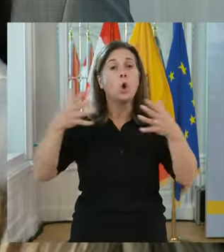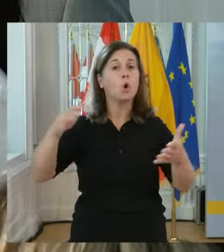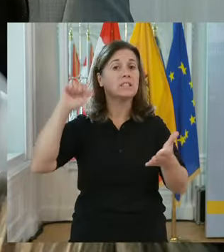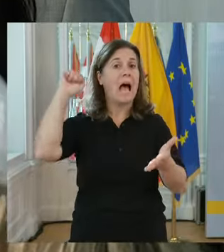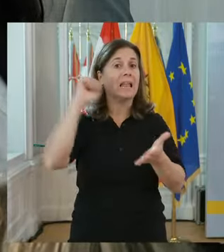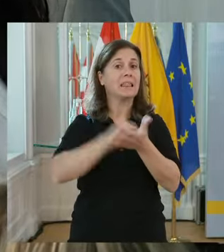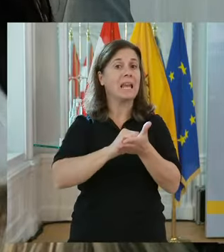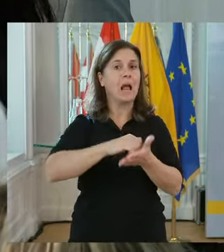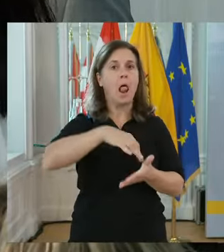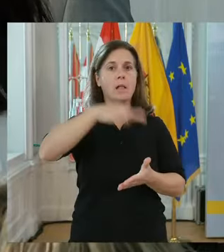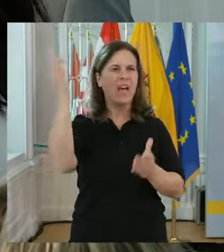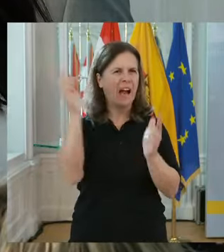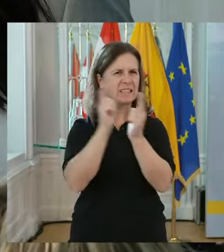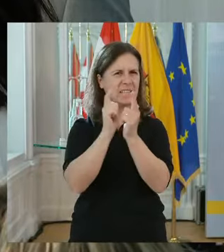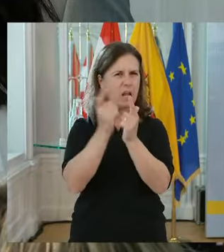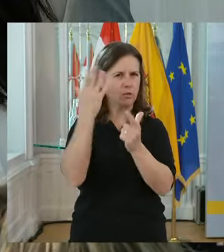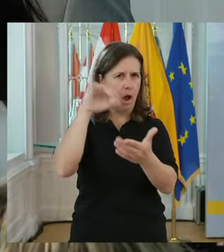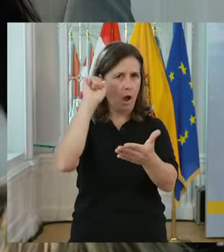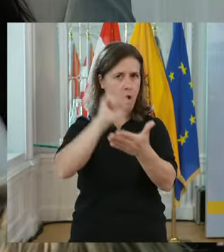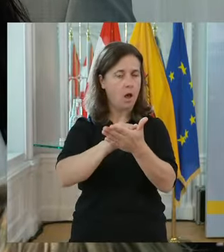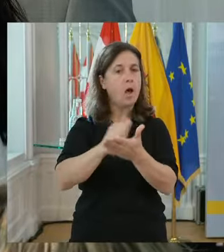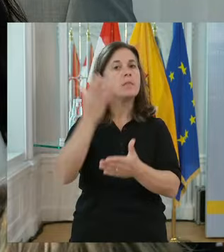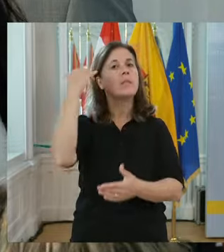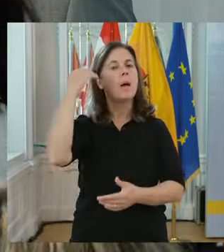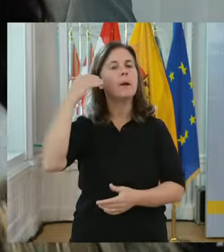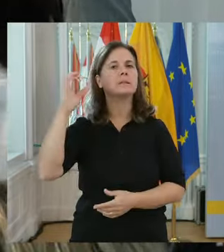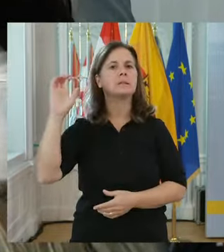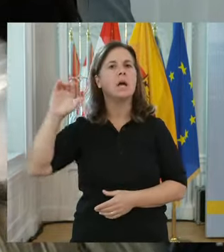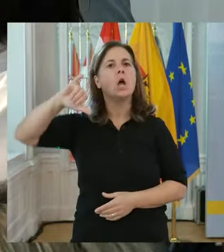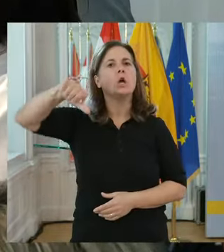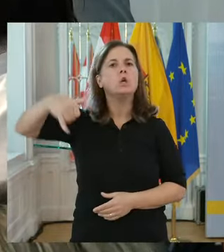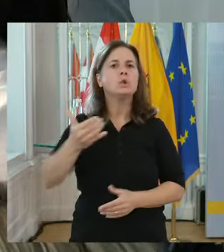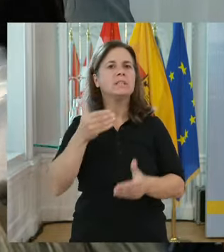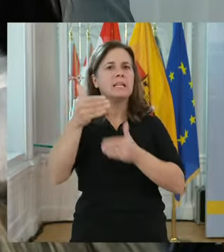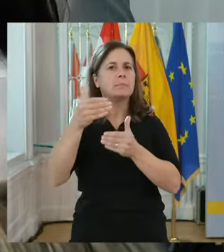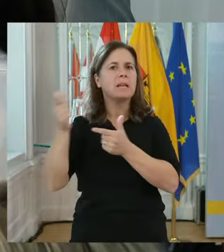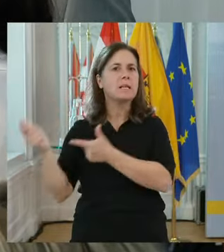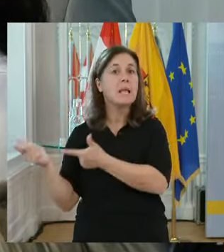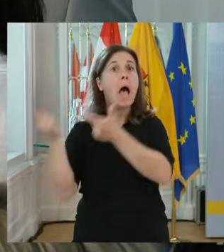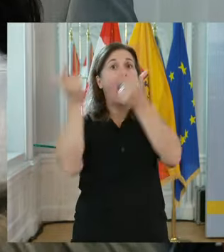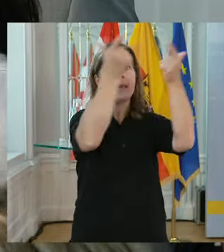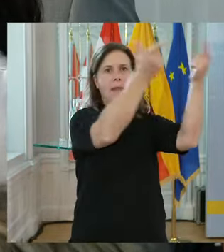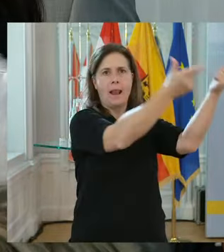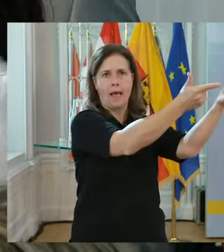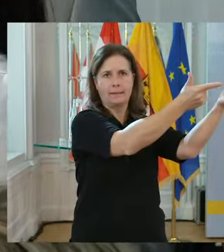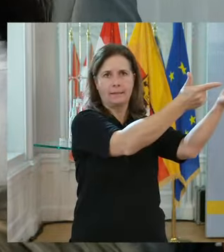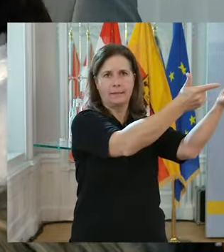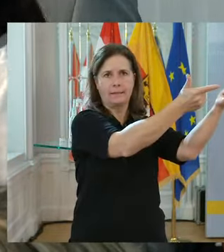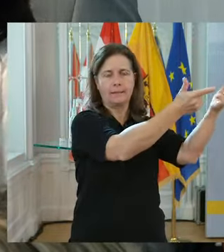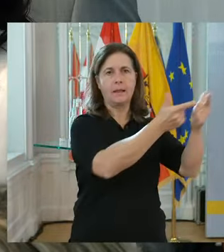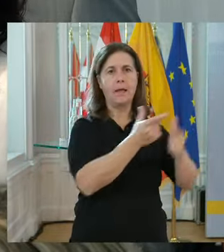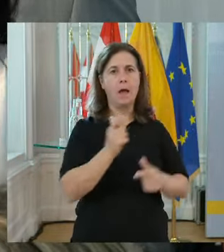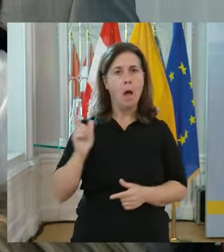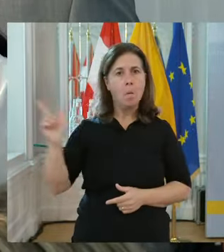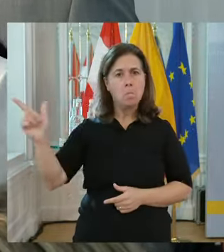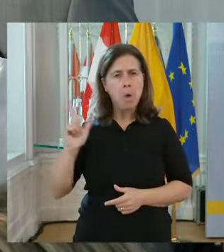in der Tageszeitung wurde sie zum damaligen Justizminister eingeladen. Eigentlich waren wir